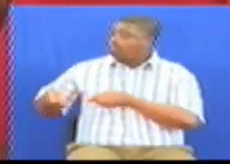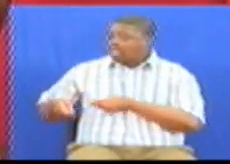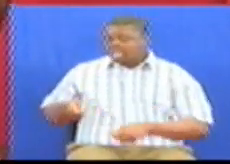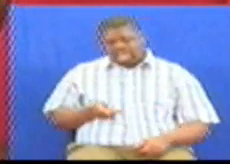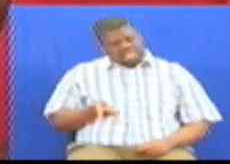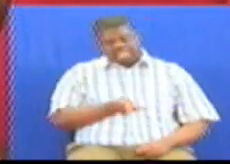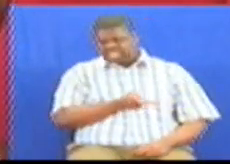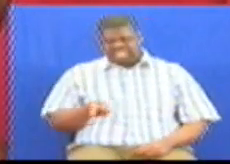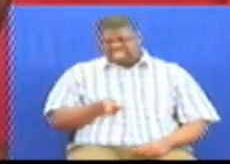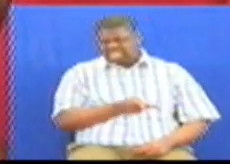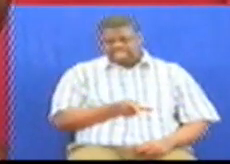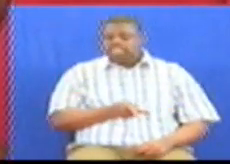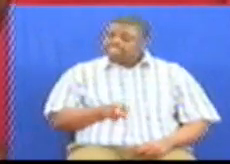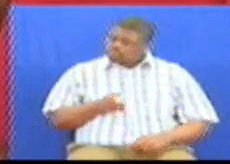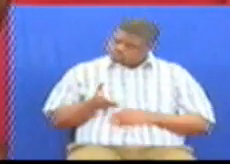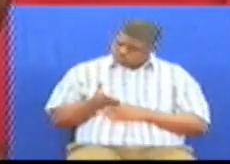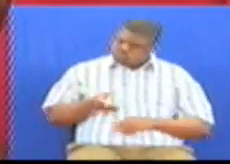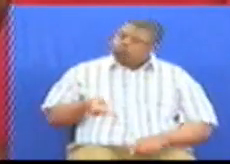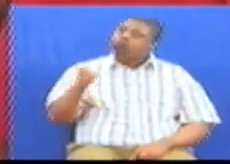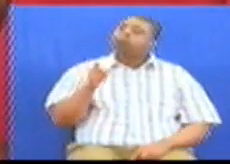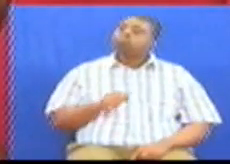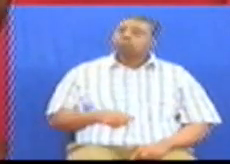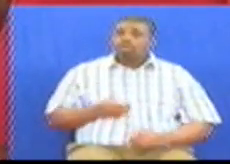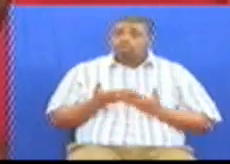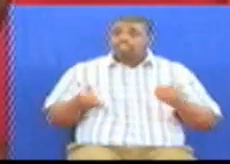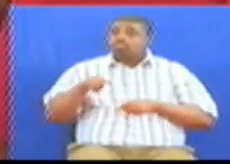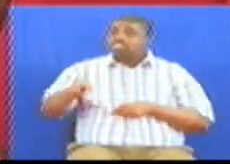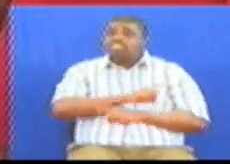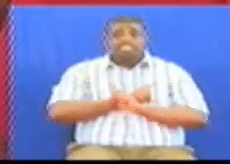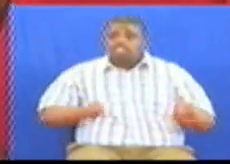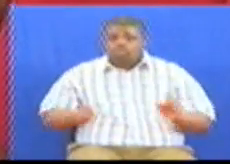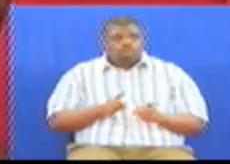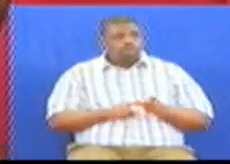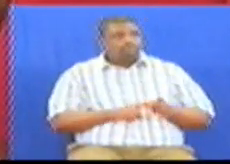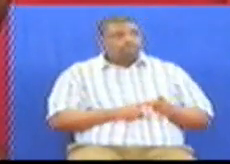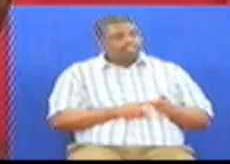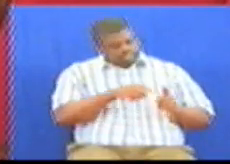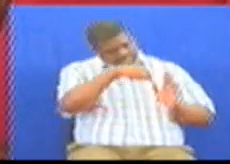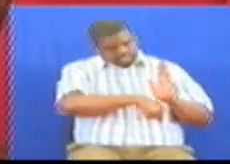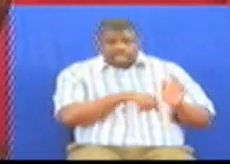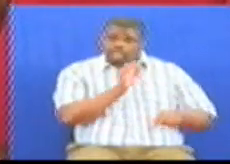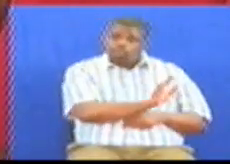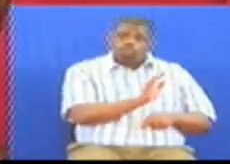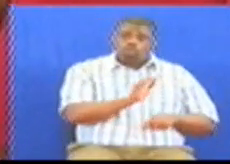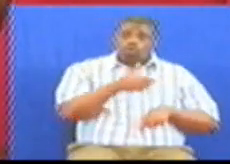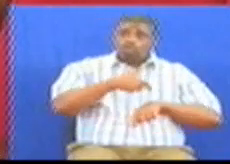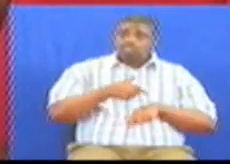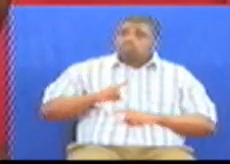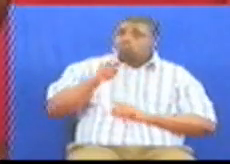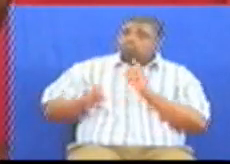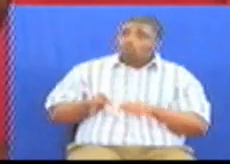hifadhi za ngazi ya wilaya, ni hifadhi za jamii, ziko chini yako. Na ndio maana hata wakati nimeuliza swali